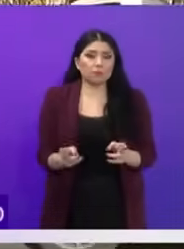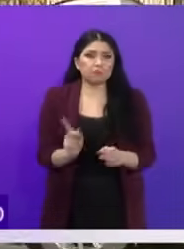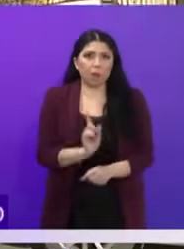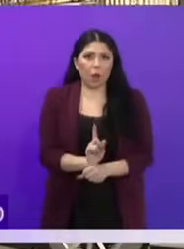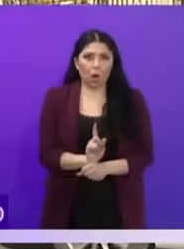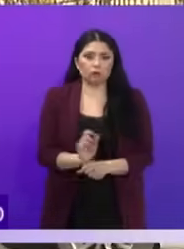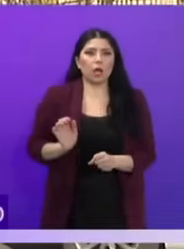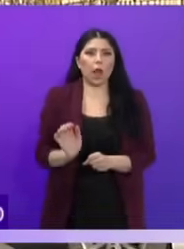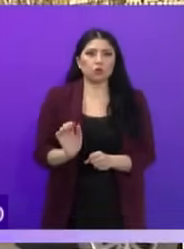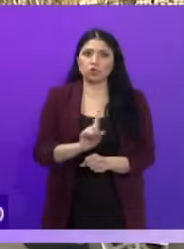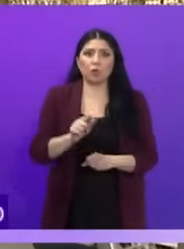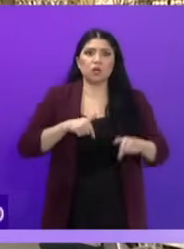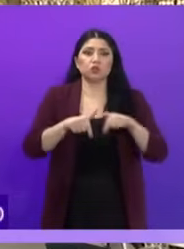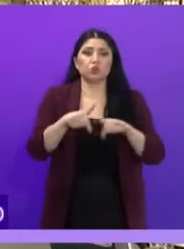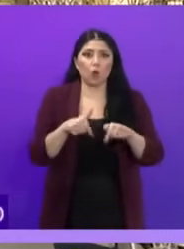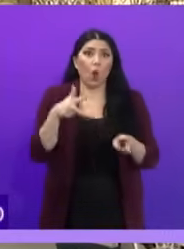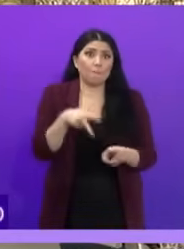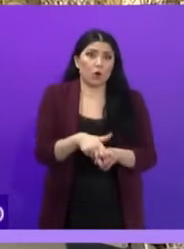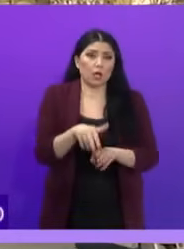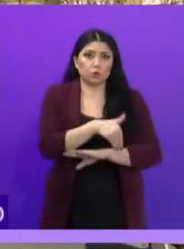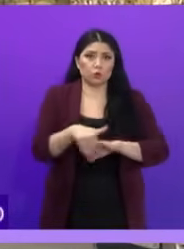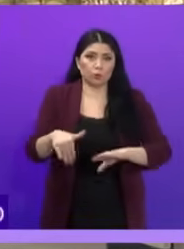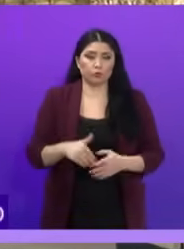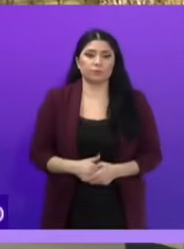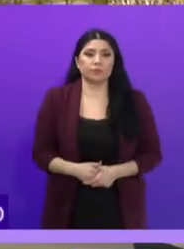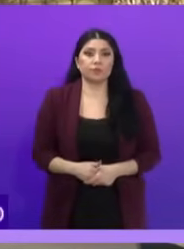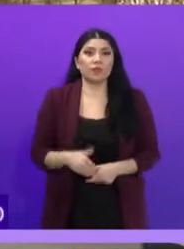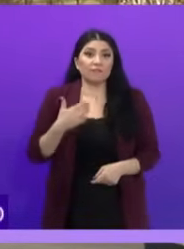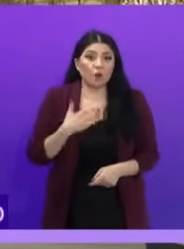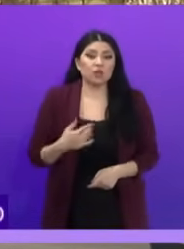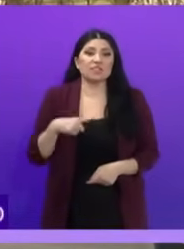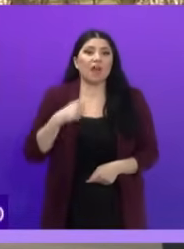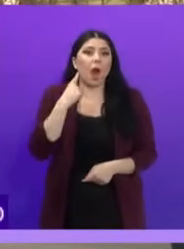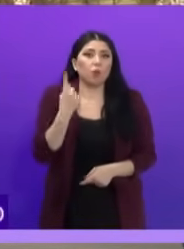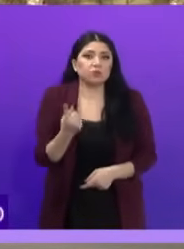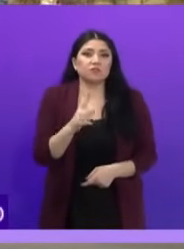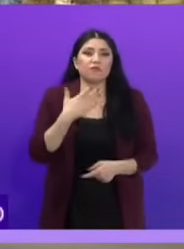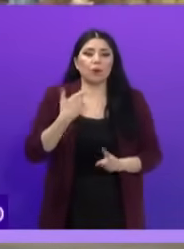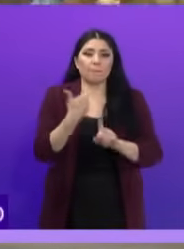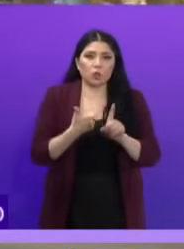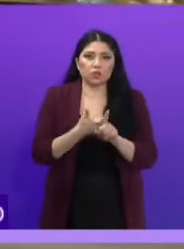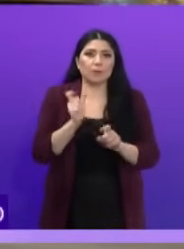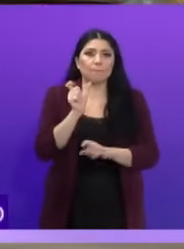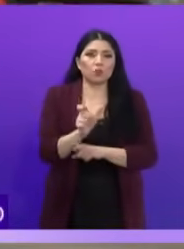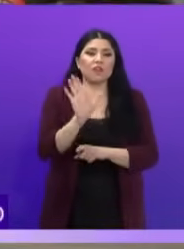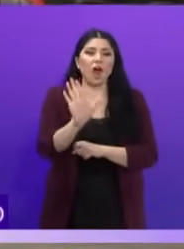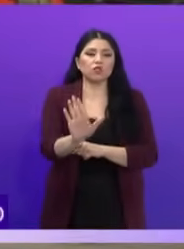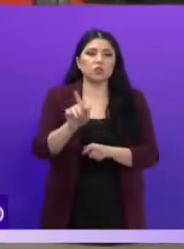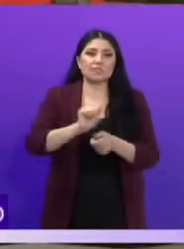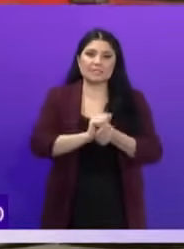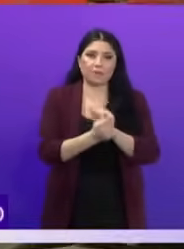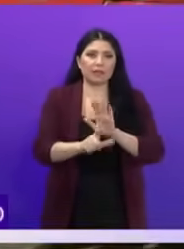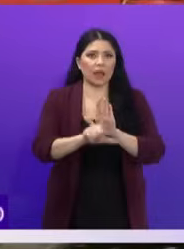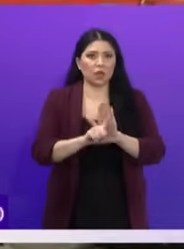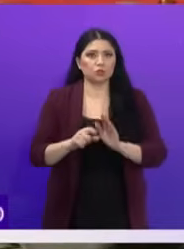și claxonează și vor să se facă auziți, vor să protesteze împotriva acestor schimbări de